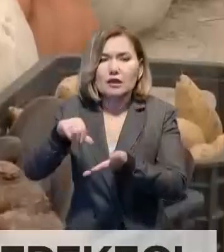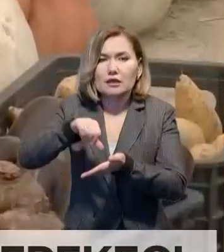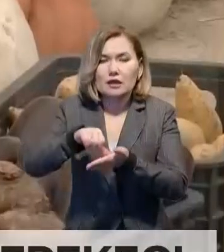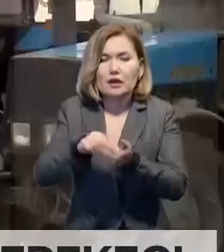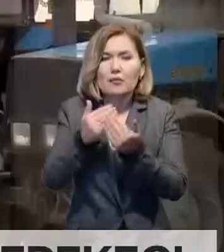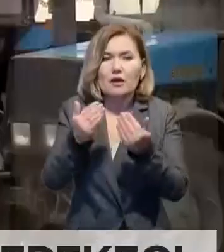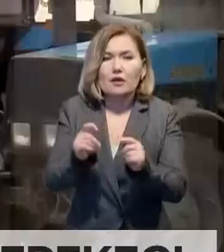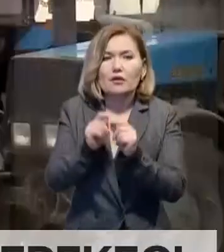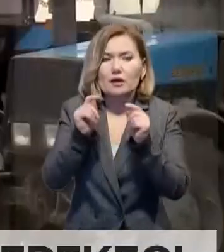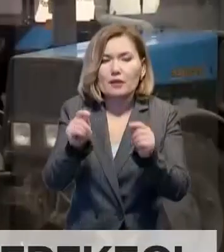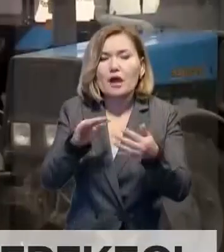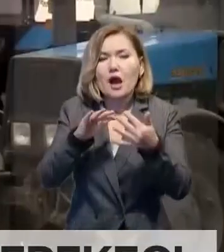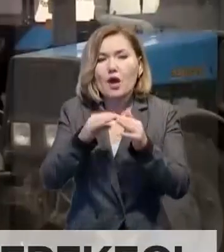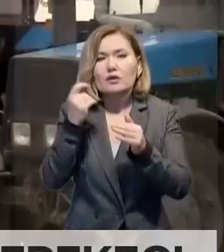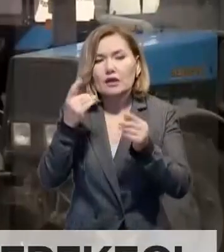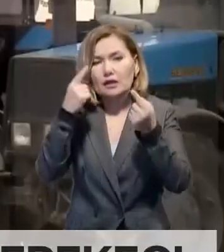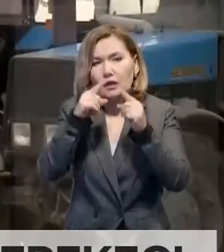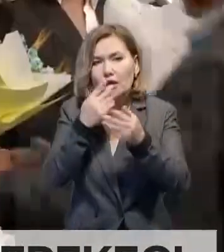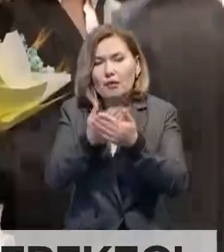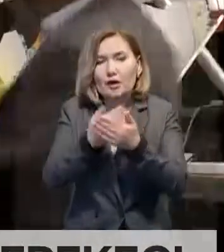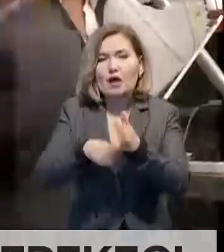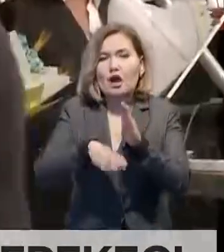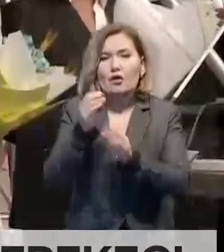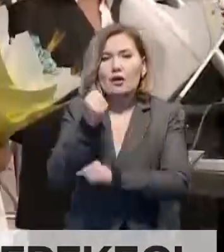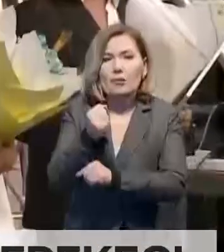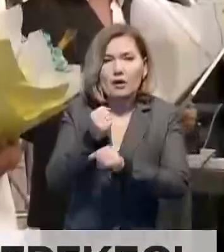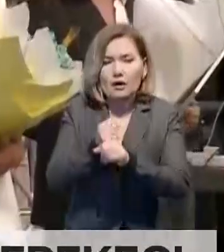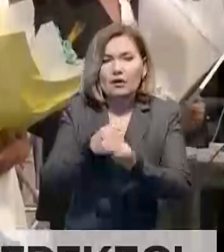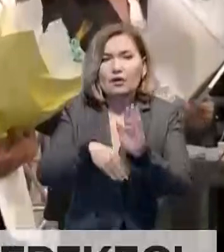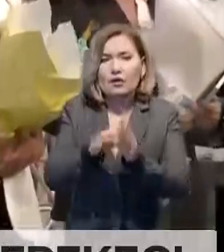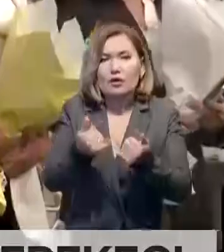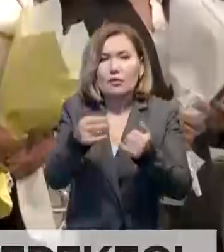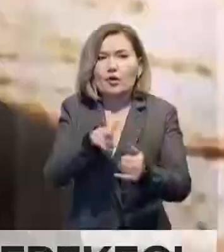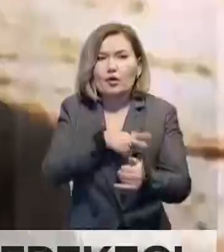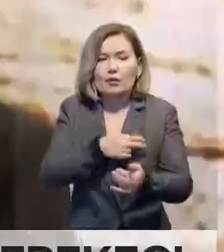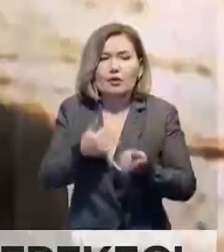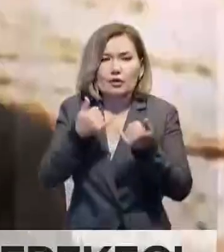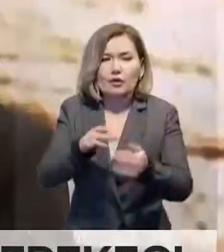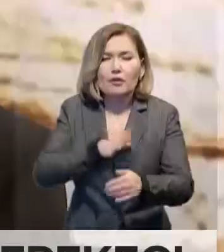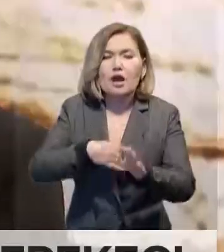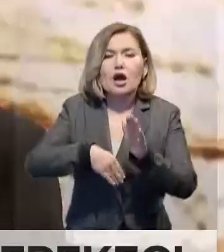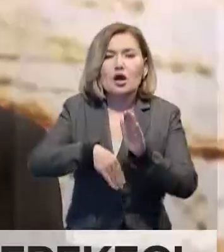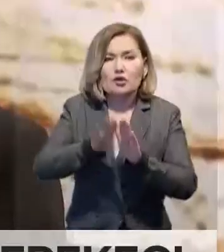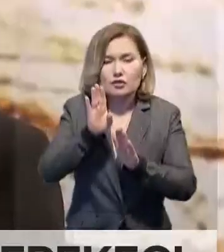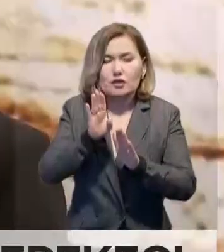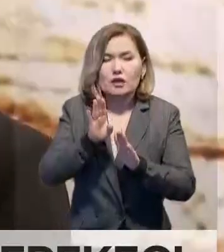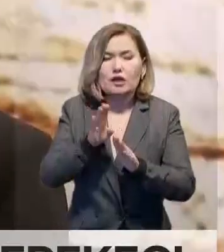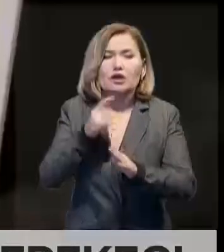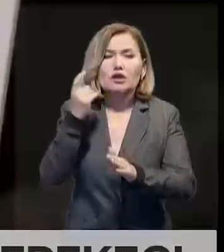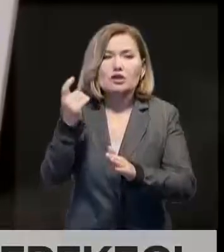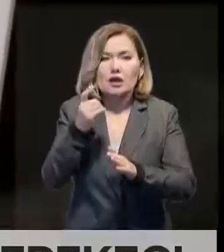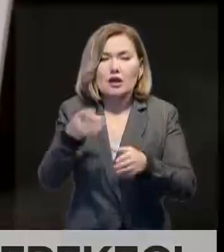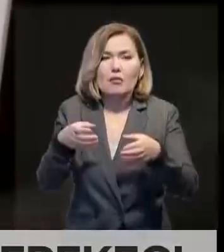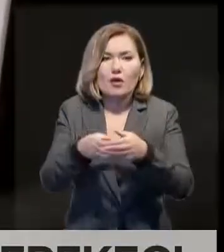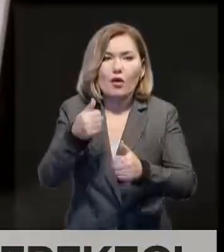ауыл шаруашылық техникалары таныстырылып, үздік шаруалардың еңбегі еленіп, құрмет көрсетілді. Үздік қой шаруашылығы номинациясын